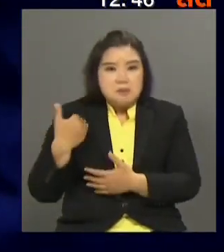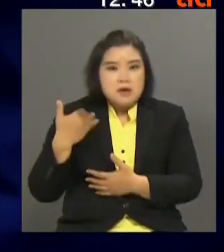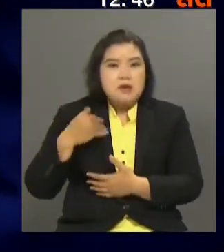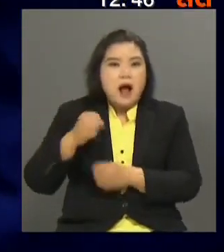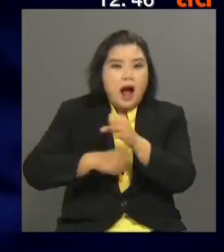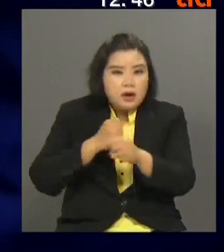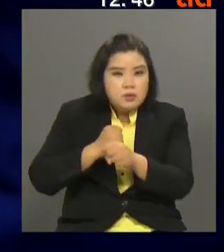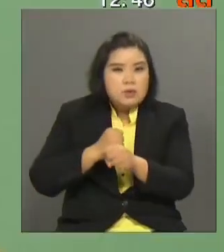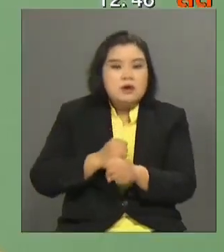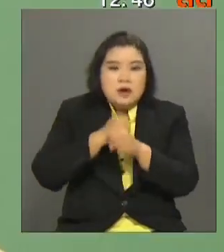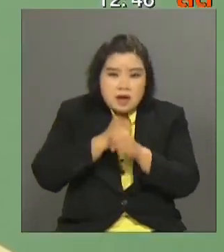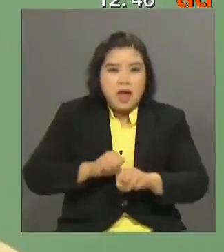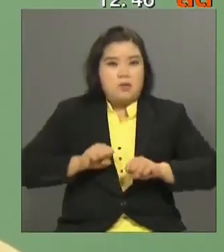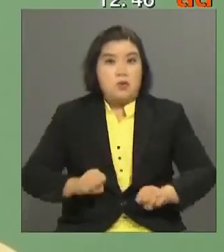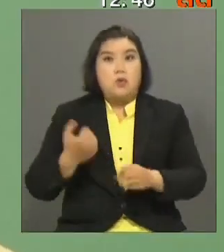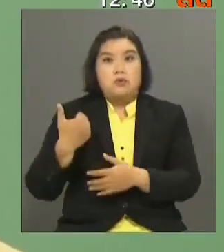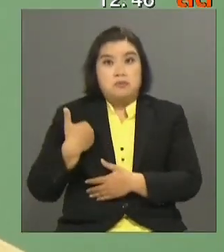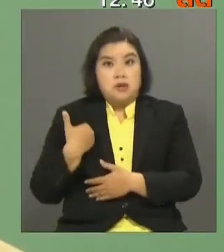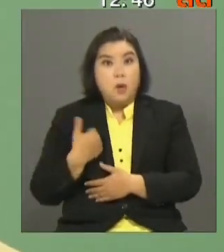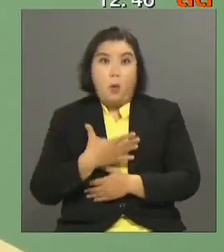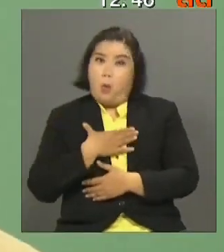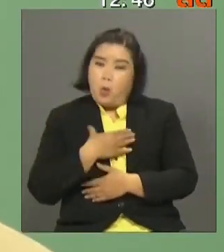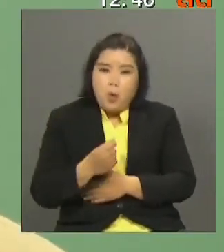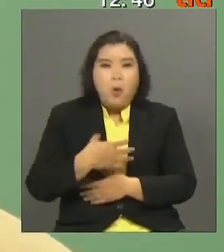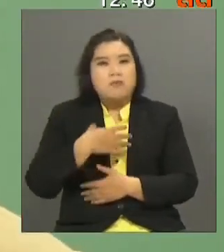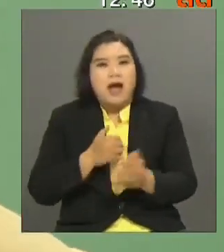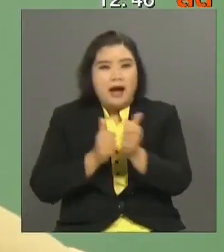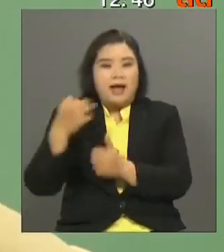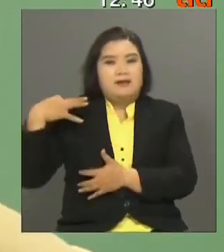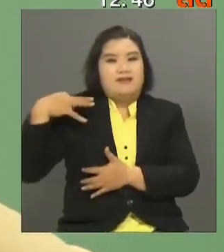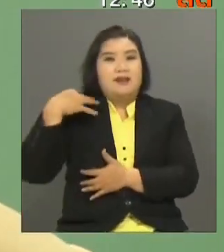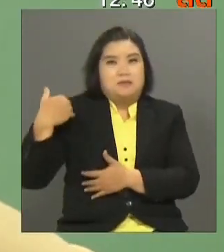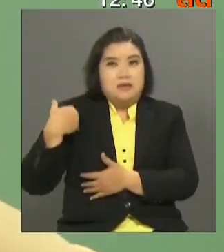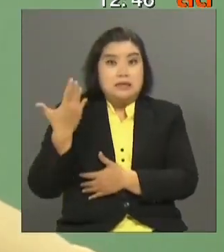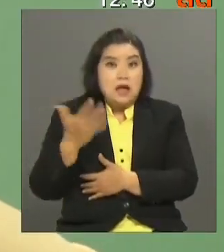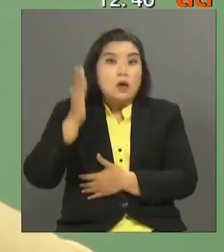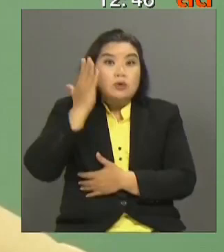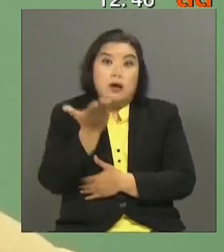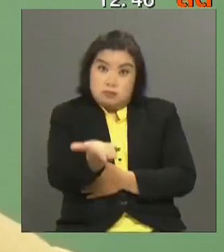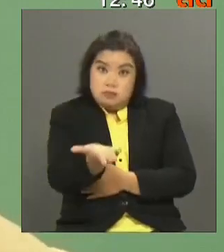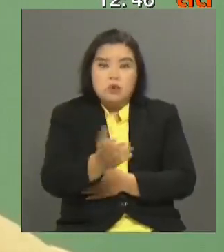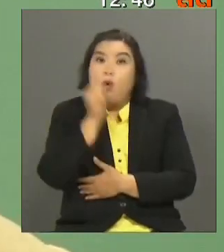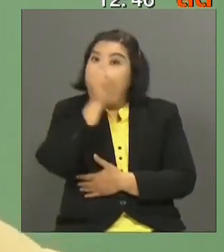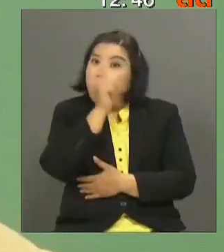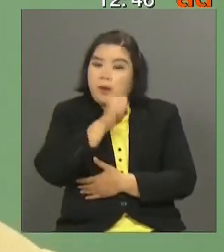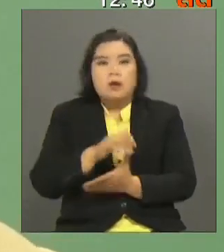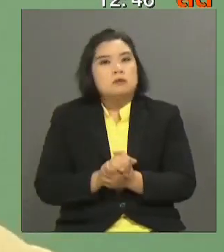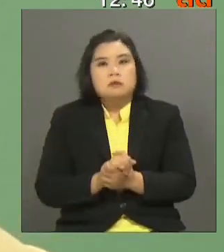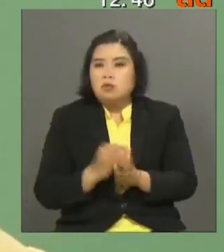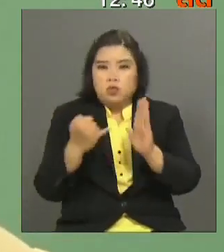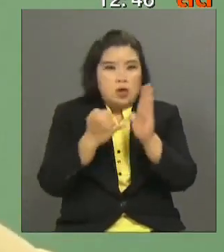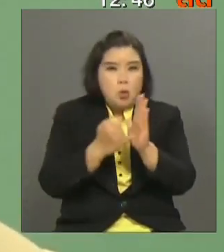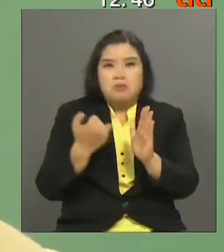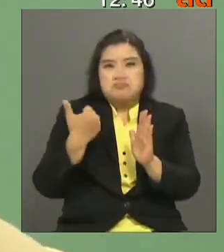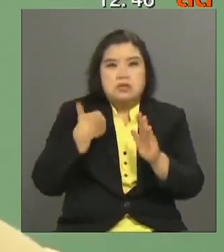ลางและสูงวัยมาต่อแถวชิงรางวัลแถมคนชนะยังได้เป็นนักร้องเดินสายใช้ชื่อวงฉันทนาที่รัก